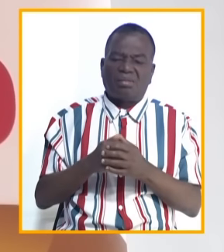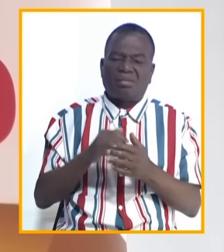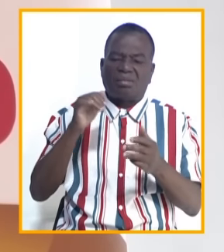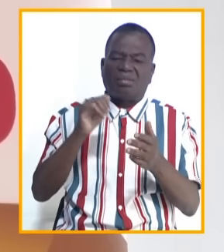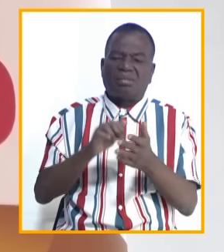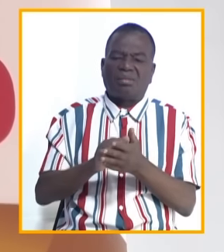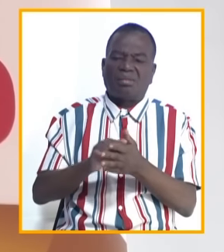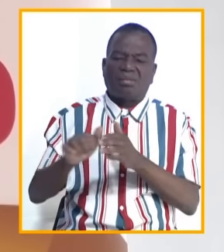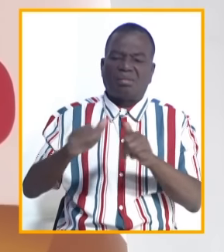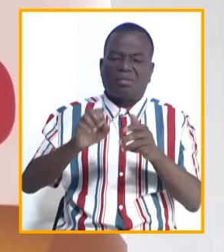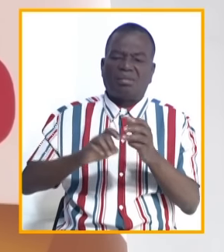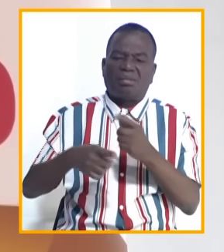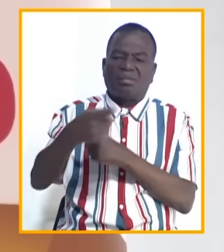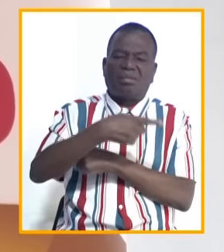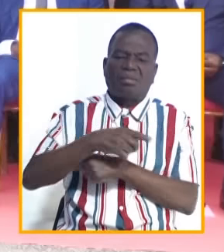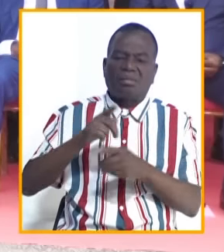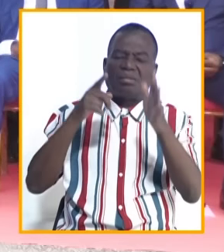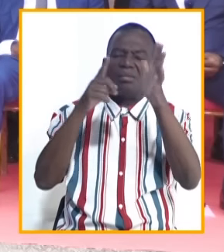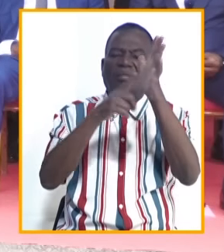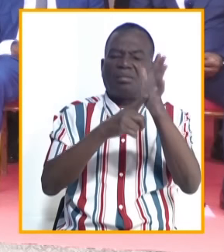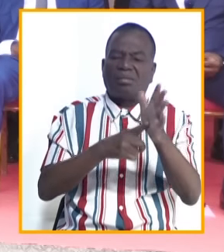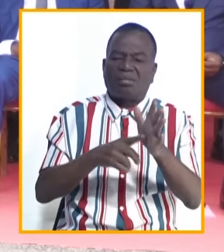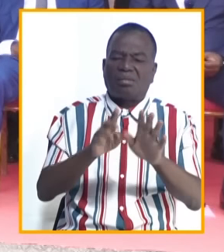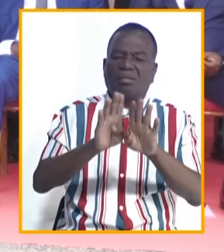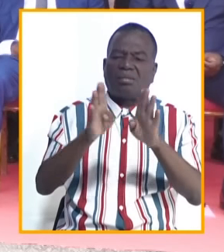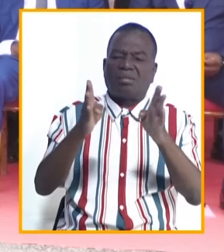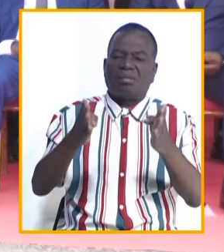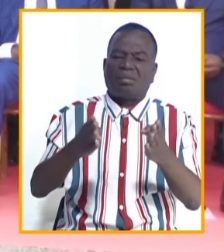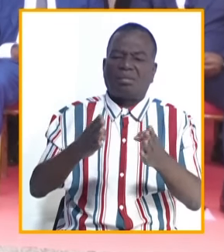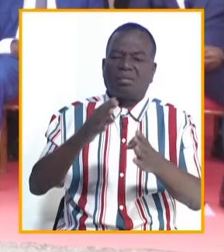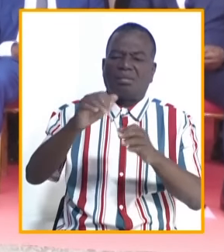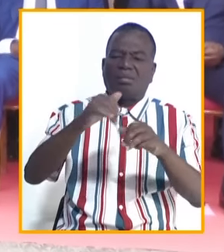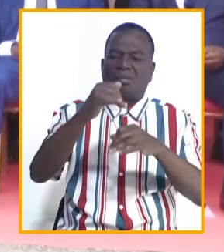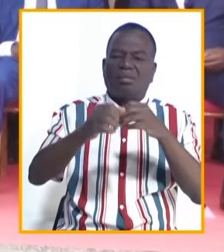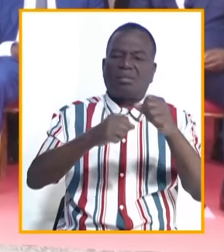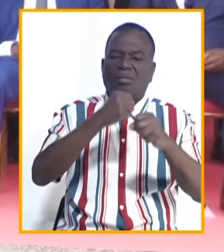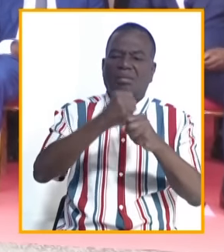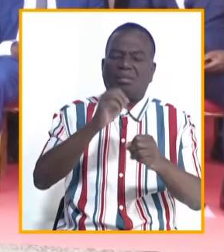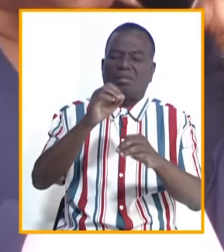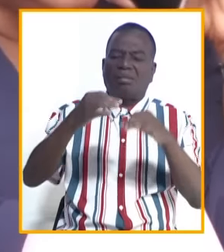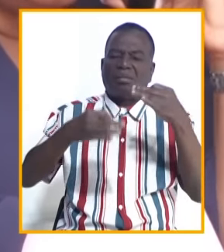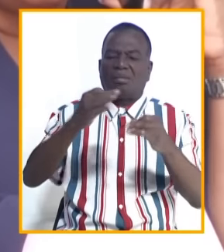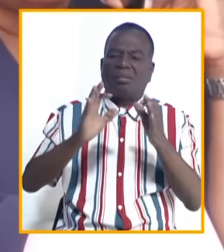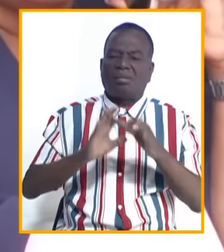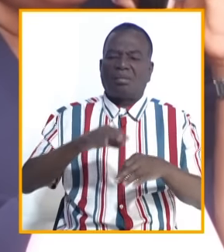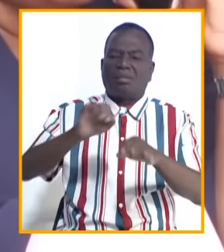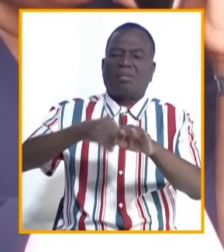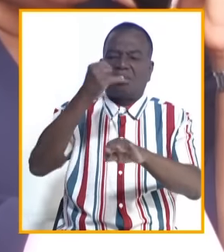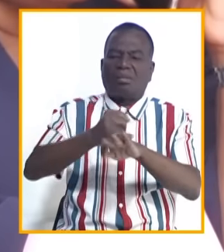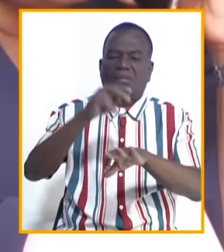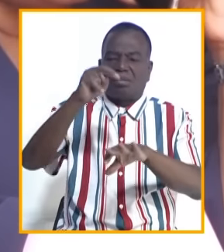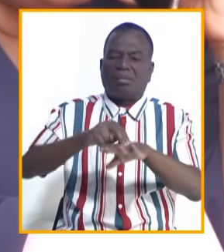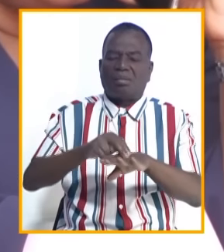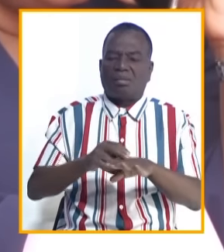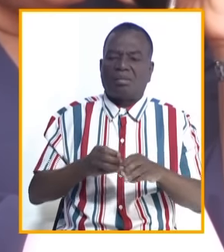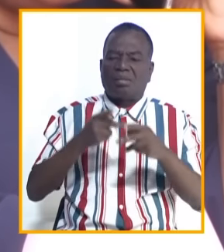l'ordre judiciaire représentative du pouvoir judiciaire. Cette activité de ce jour marque